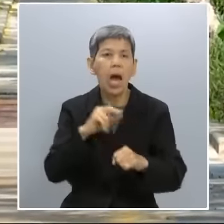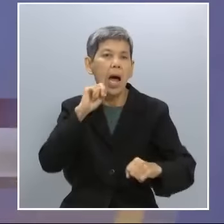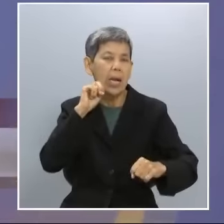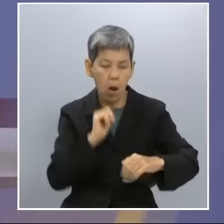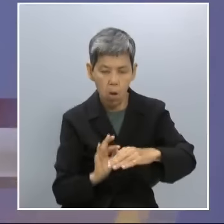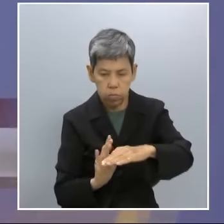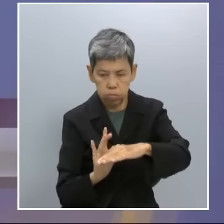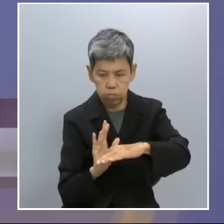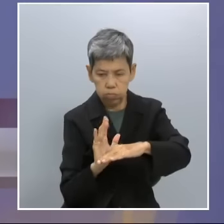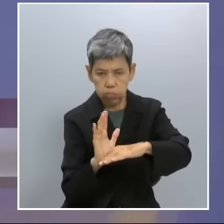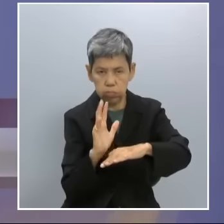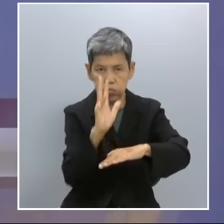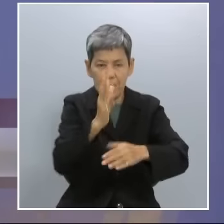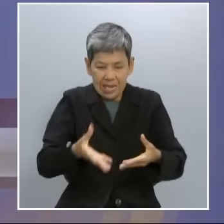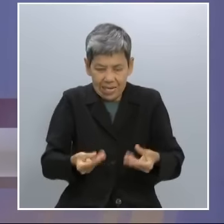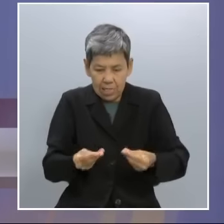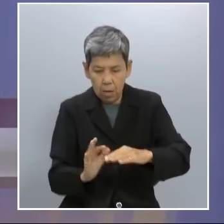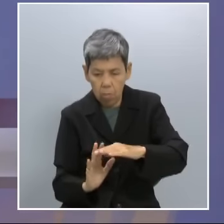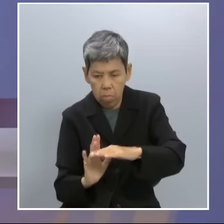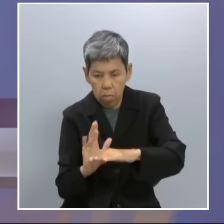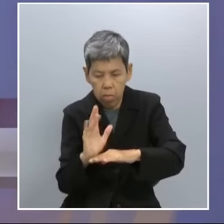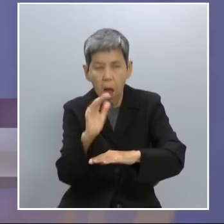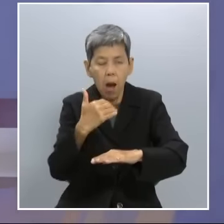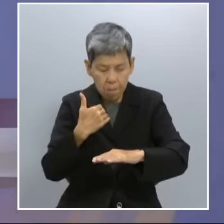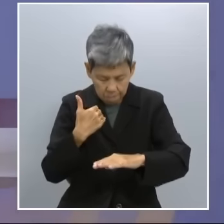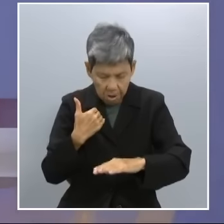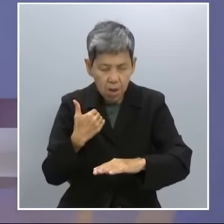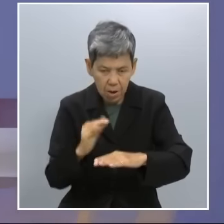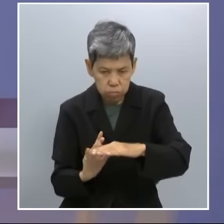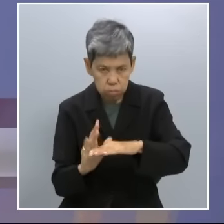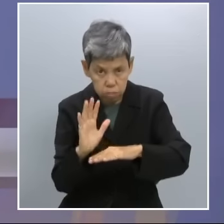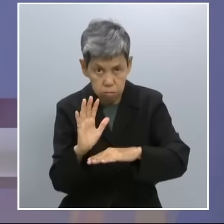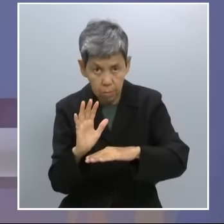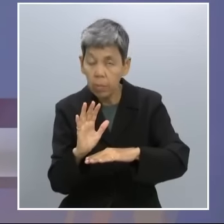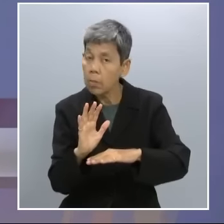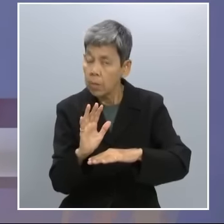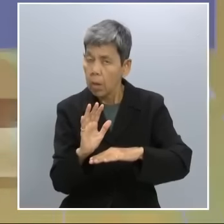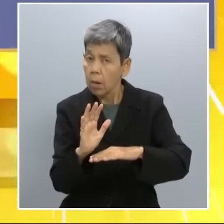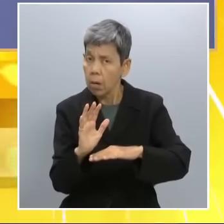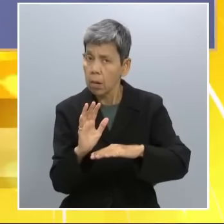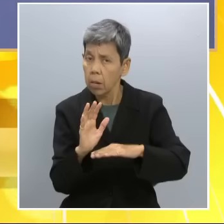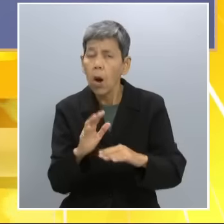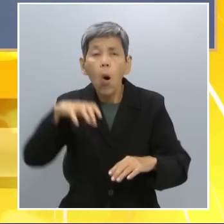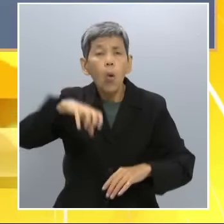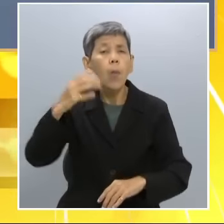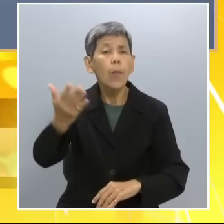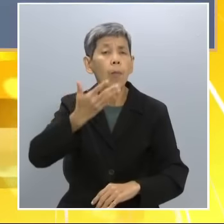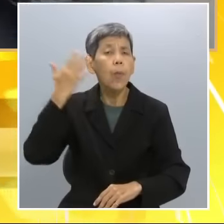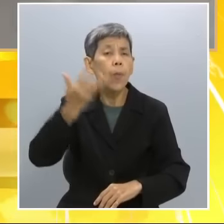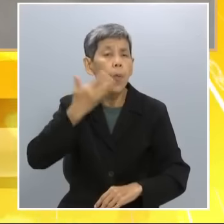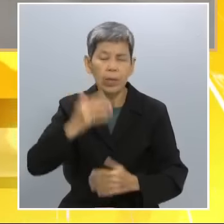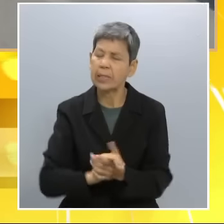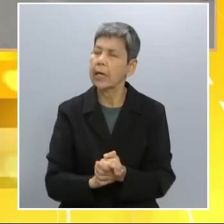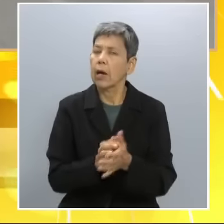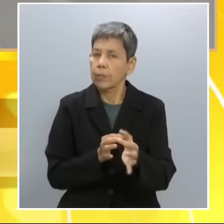การไถ่เทพลังงานดินน้ำและอากาศท่านผู้ชมเพราะฉะนั้นกรมโบโตนี้ถึงขนาดต้อง